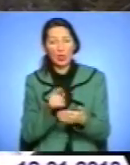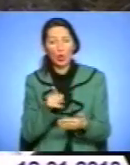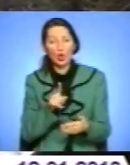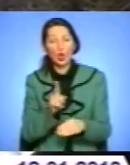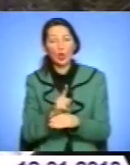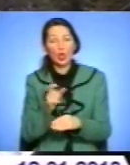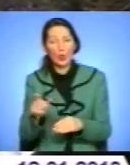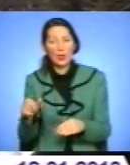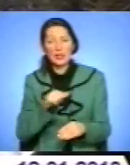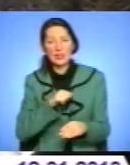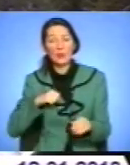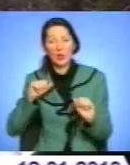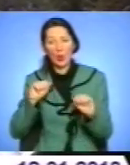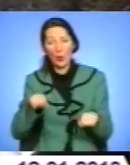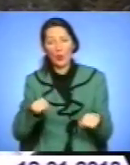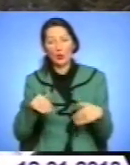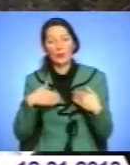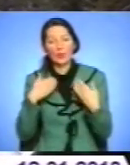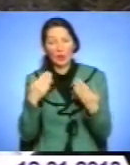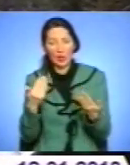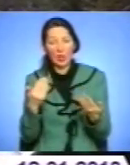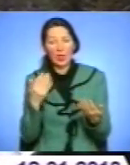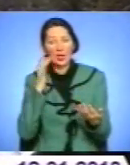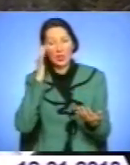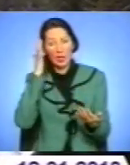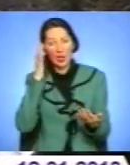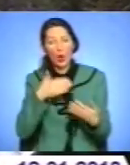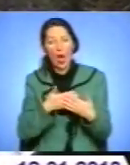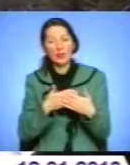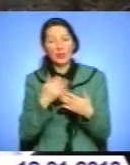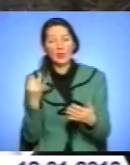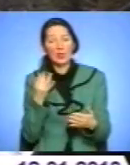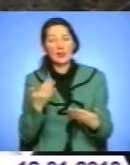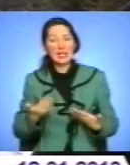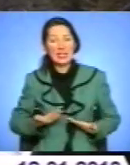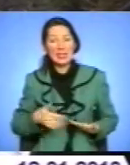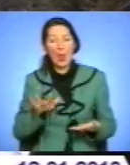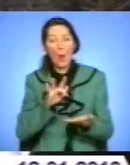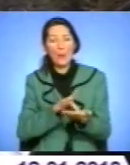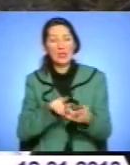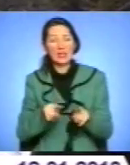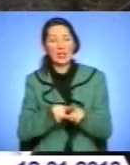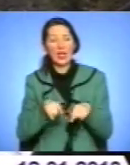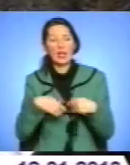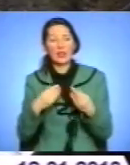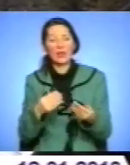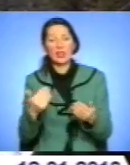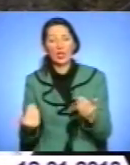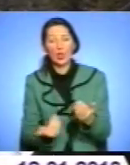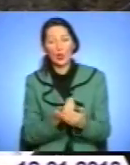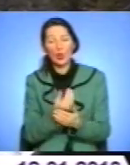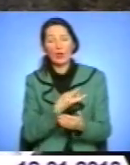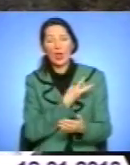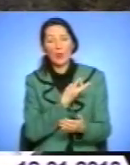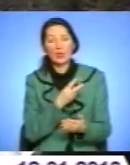тернополяни самі можуть продукувати ідеї, активно цікавитися життям міста та давати якісь нові імпульси до